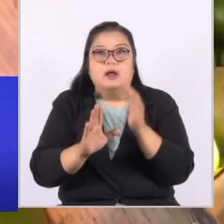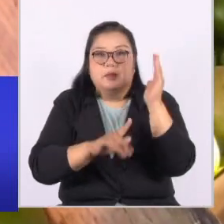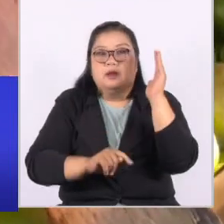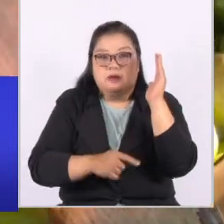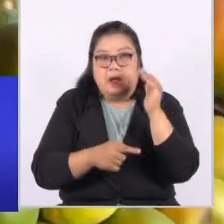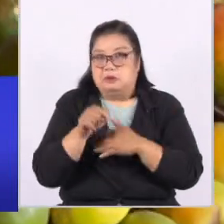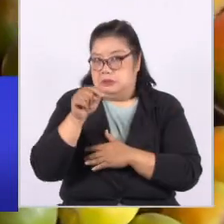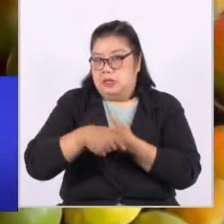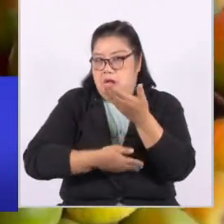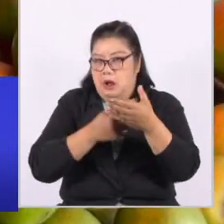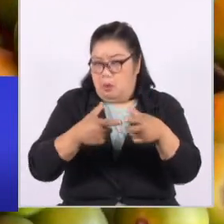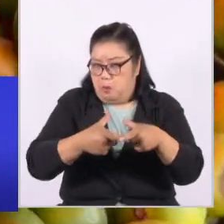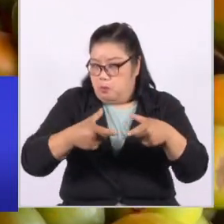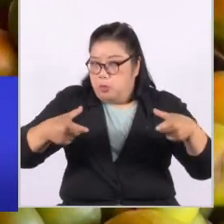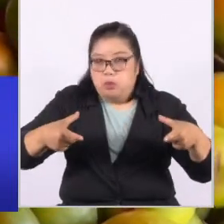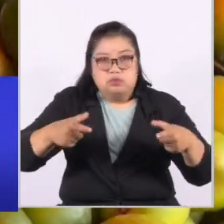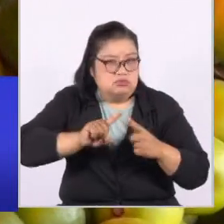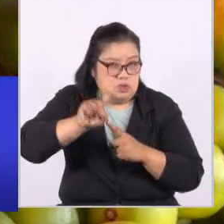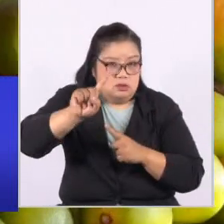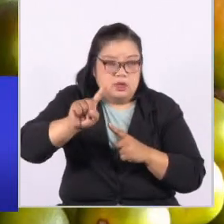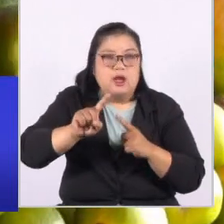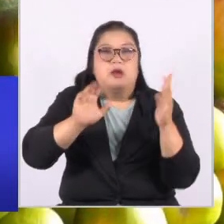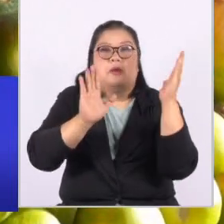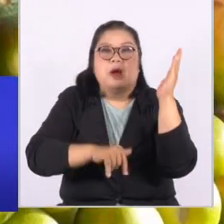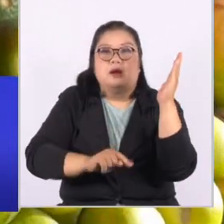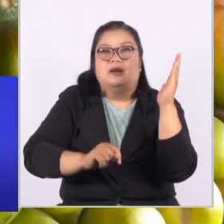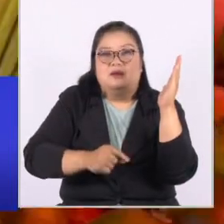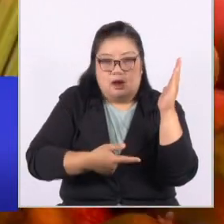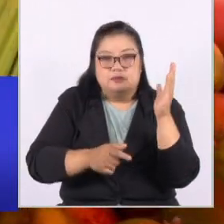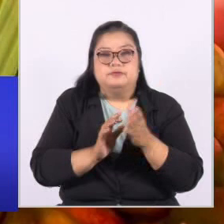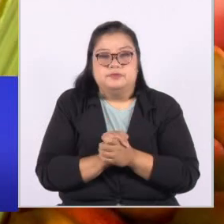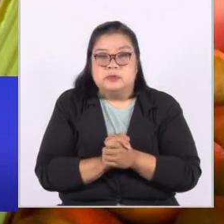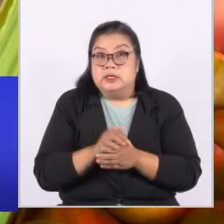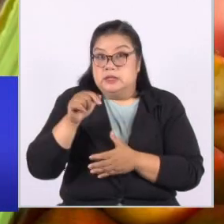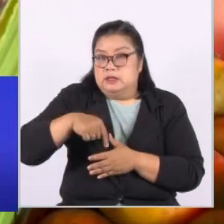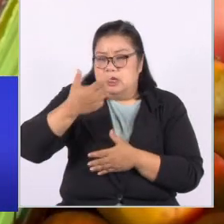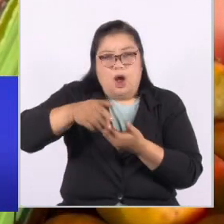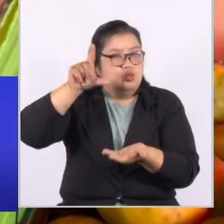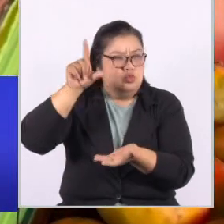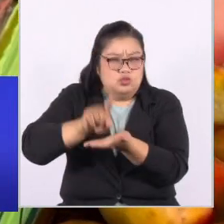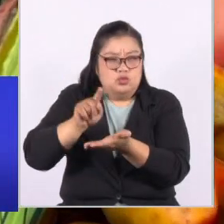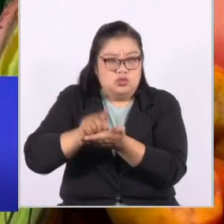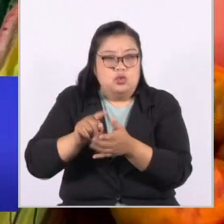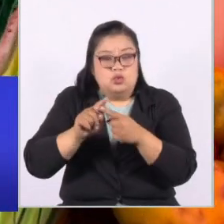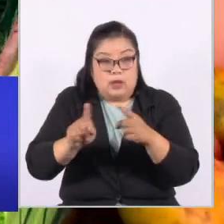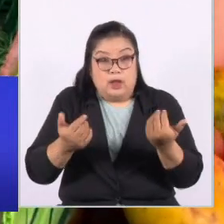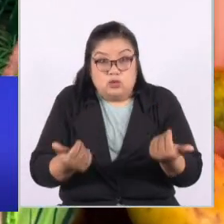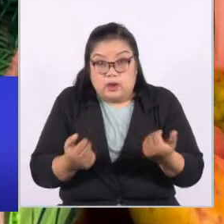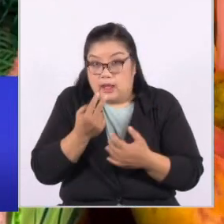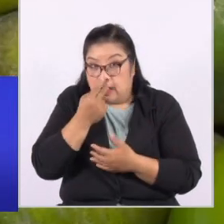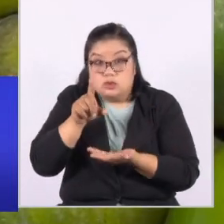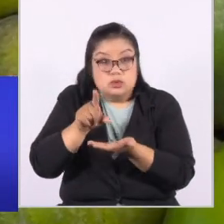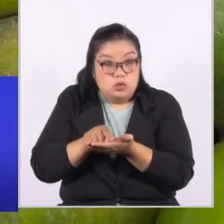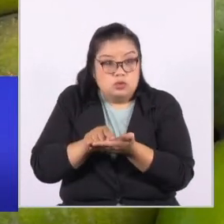แผนที่ใหญ่ที่สุดในเขตเทศบาลนครตรังปกติที่นี่เนี่ยเขาขายมะนาวราคาถูกที่สุดอยู่แล้วแต่ไปดูซิขนาดที่เค้าว่าถูกที่สุด